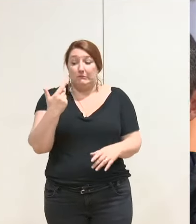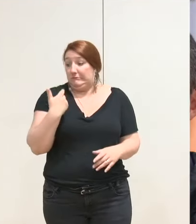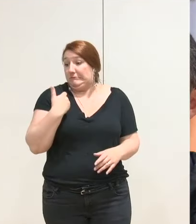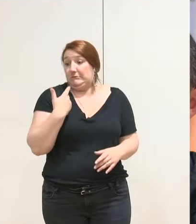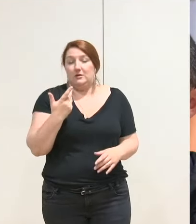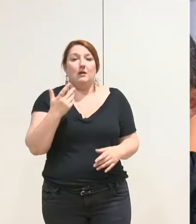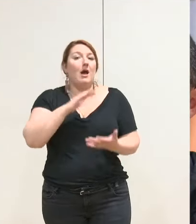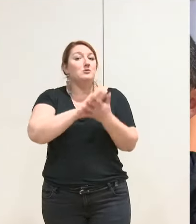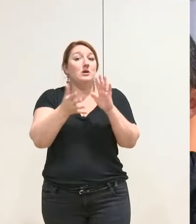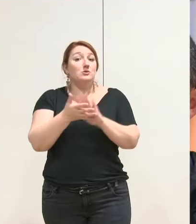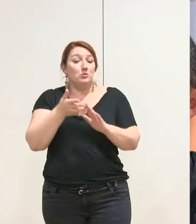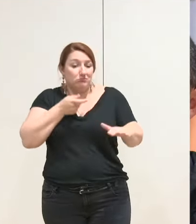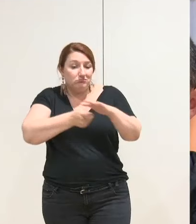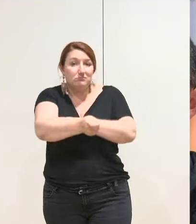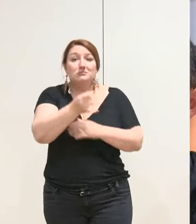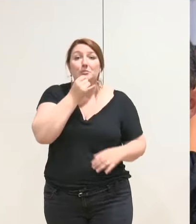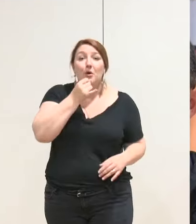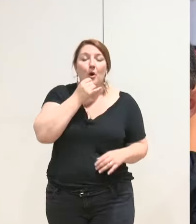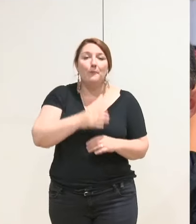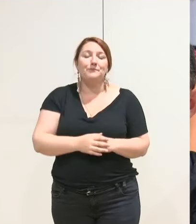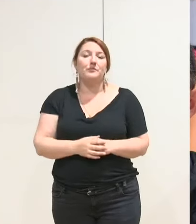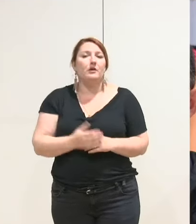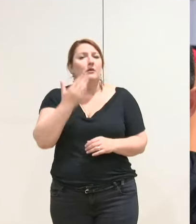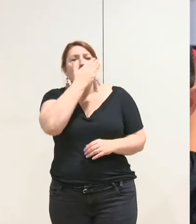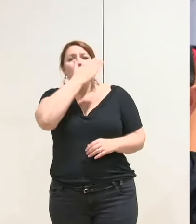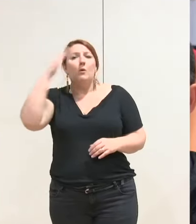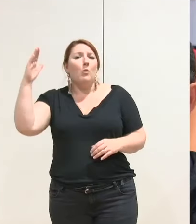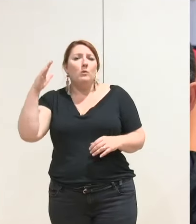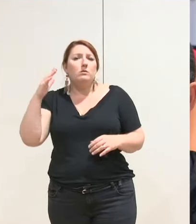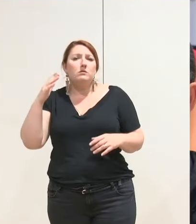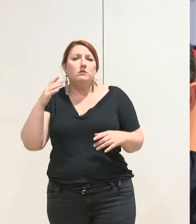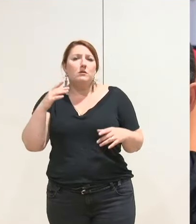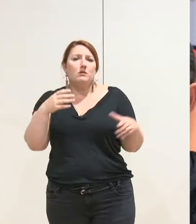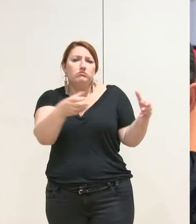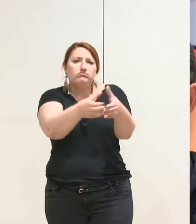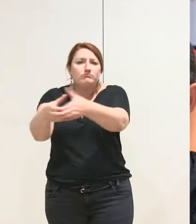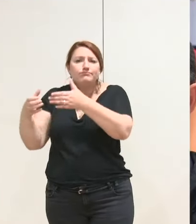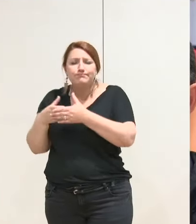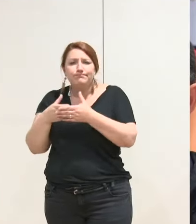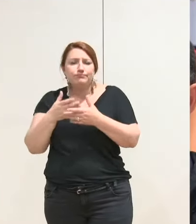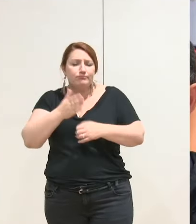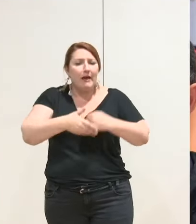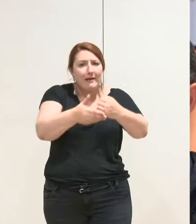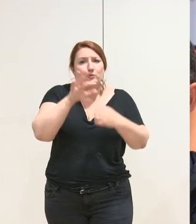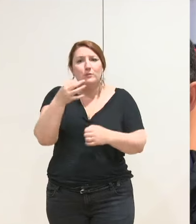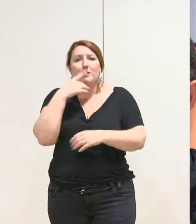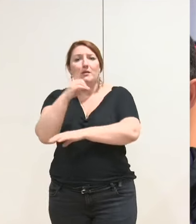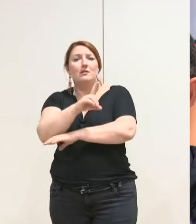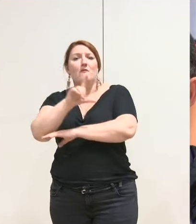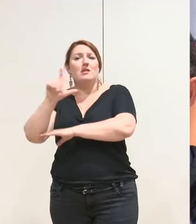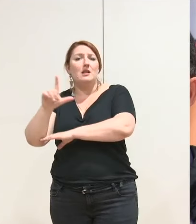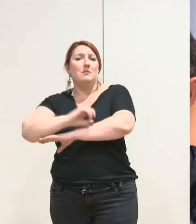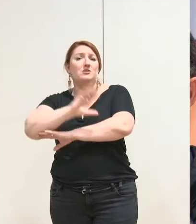l'instant aidé par la Ville de Grenoble il y a d'autres Batou qui sont accompagné mais pas celles cité dans le daoffinet libéré et